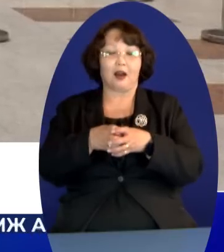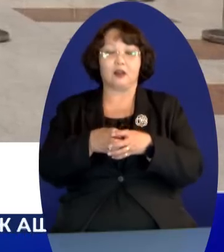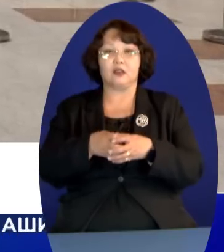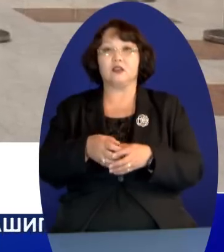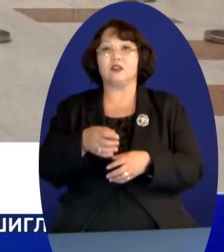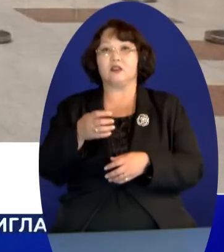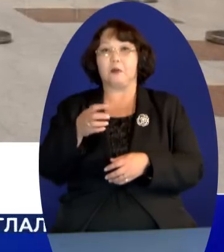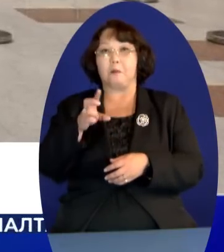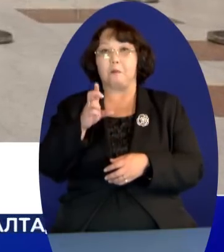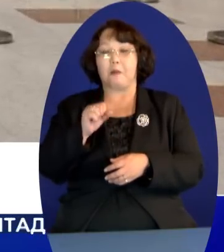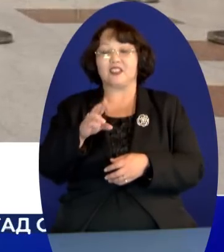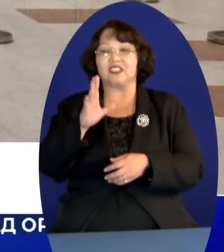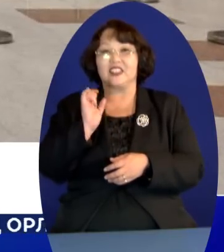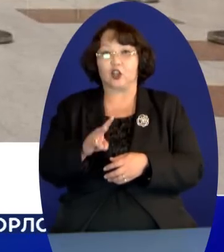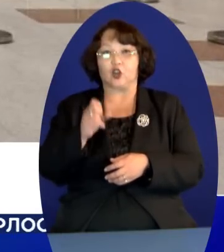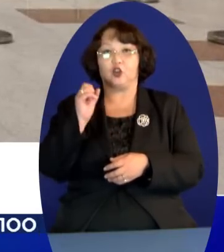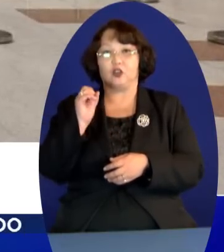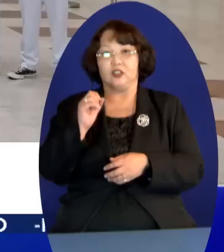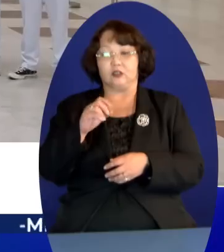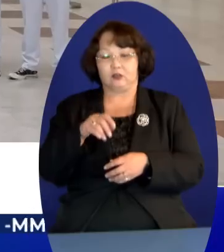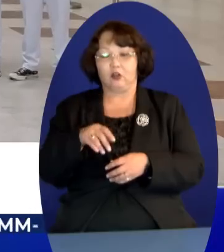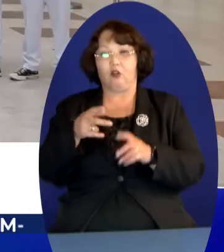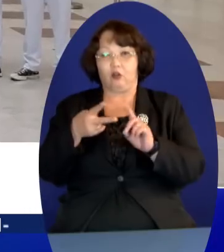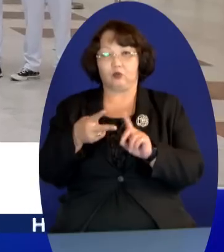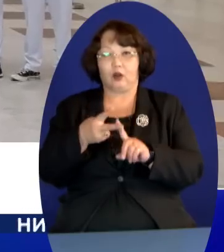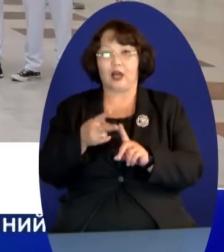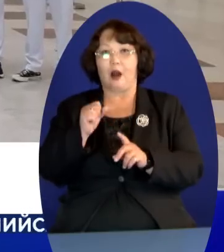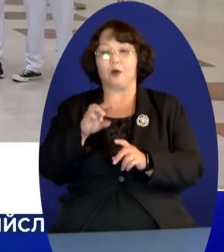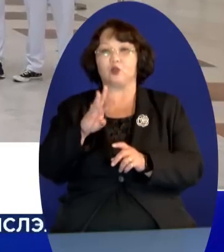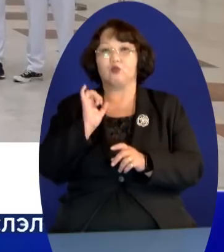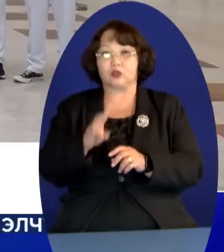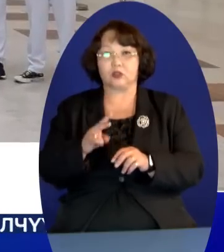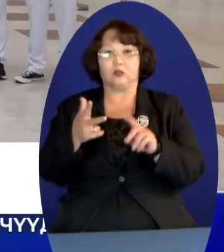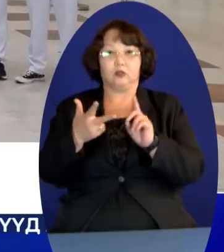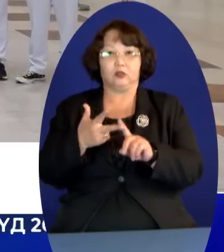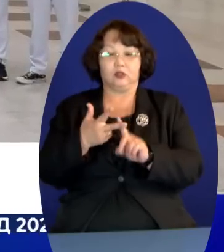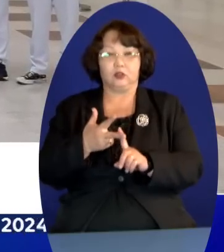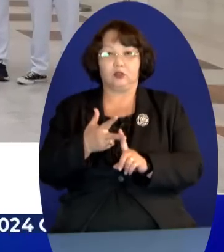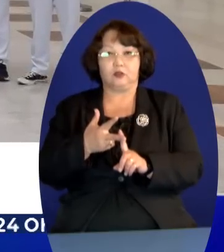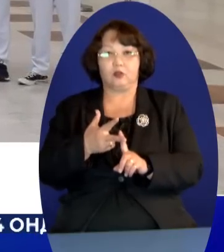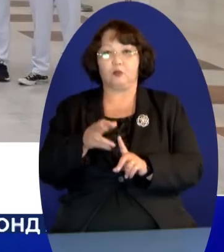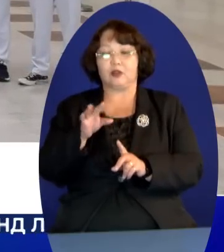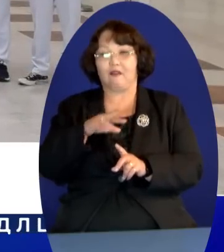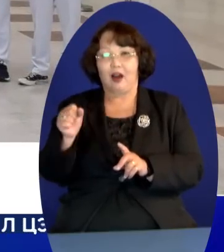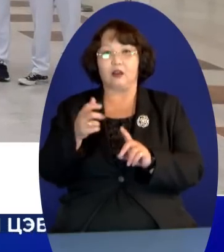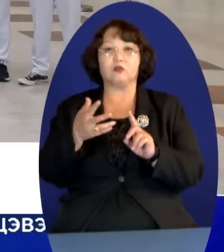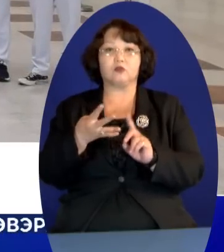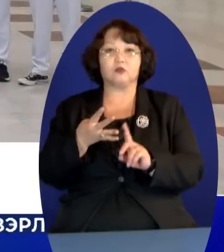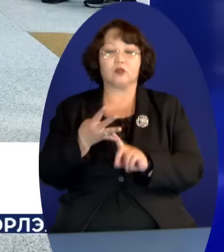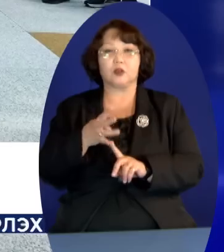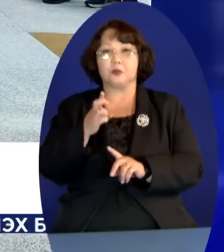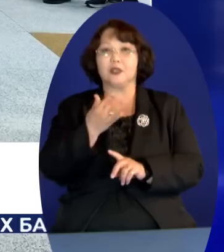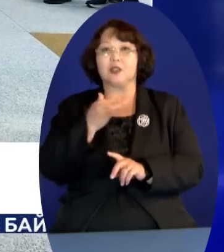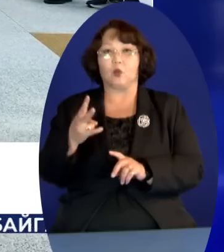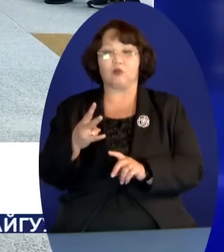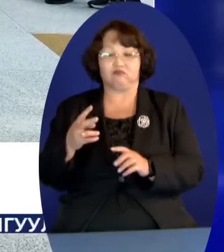1-р ширээнд их мастер Батсүрэн, 2-р ширээнд дэлхийн шатрын холбооны мастер Амар Төвшин, 3-р ширээнд их мастер Гүндаваа, 4-р ширээнд их мастер